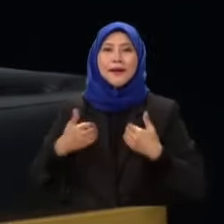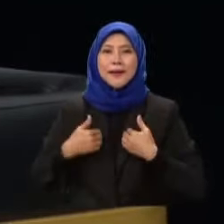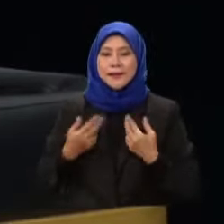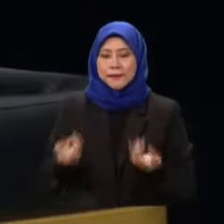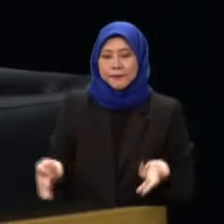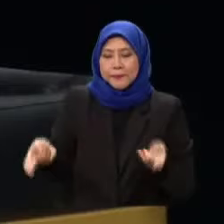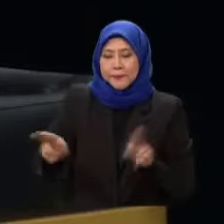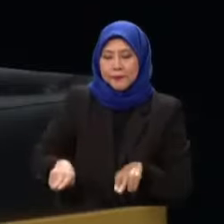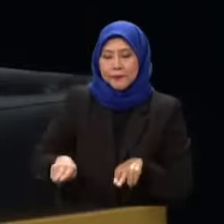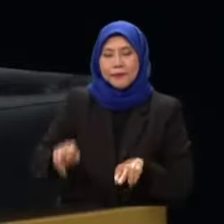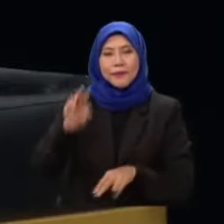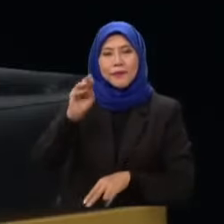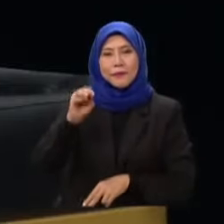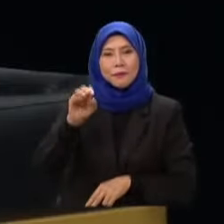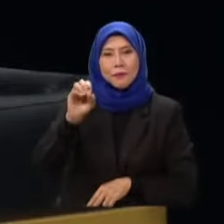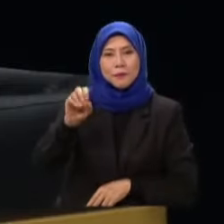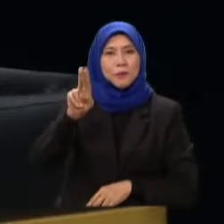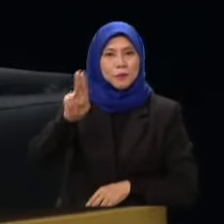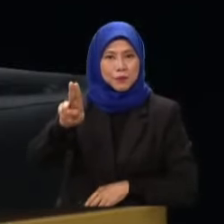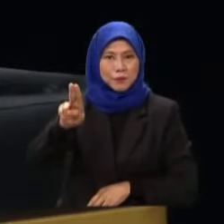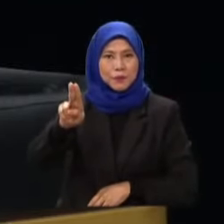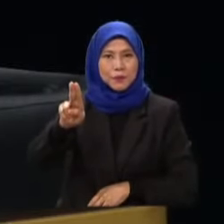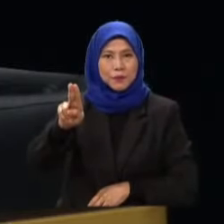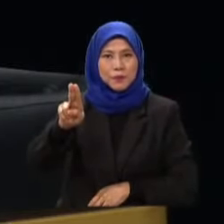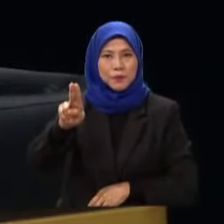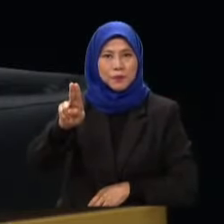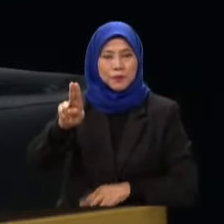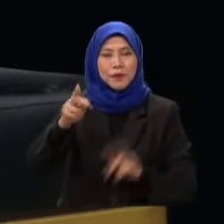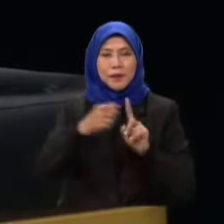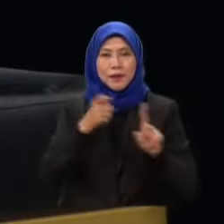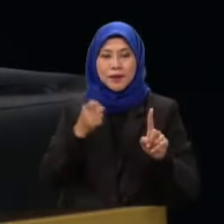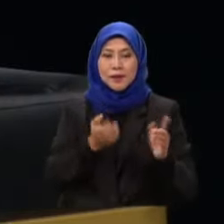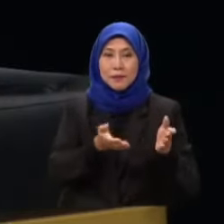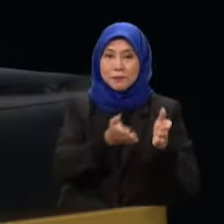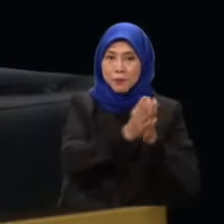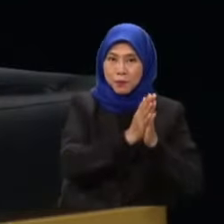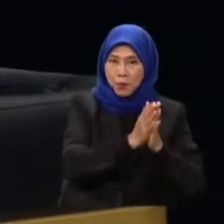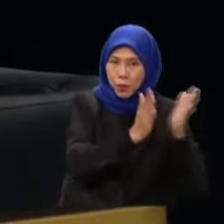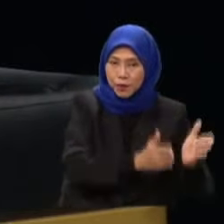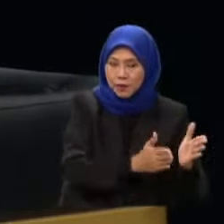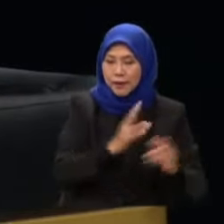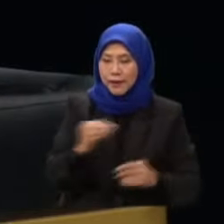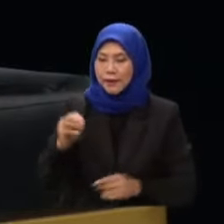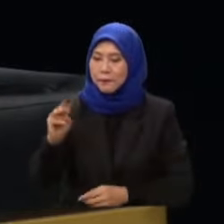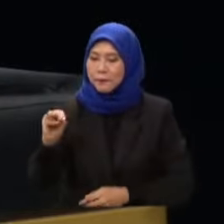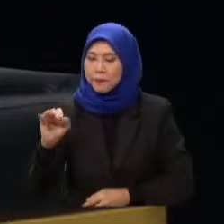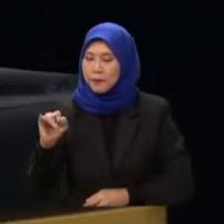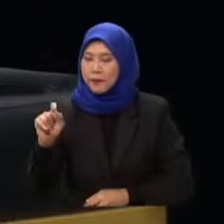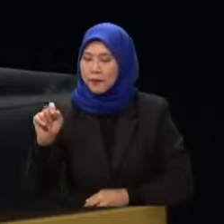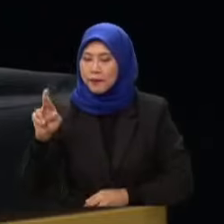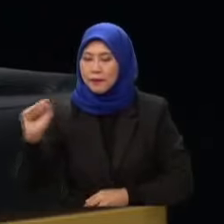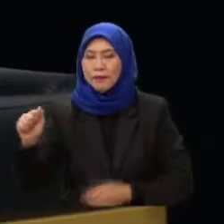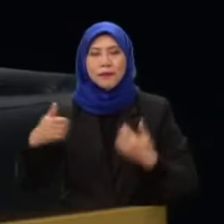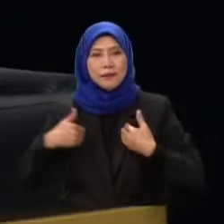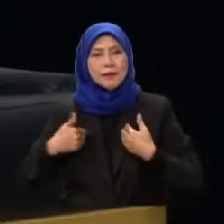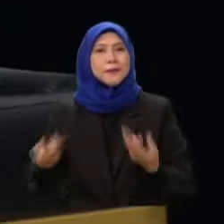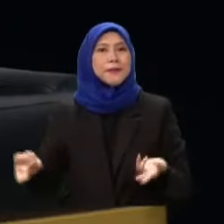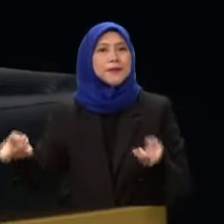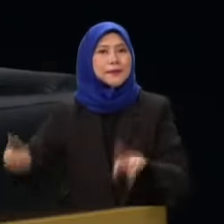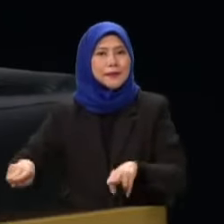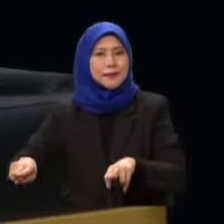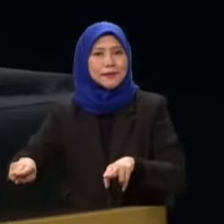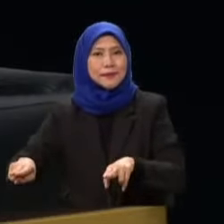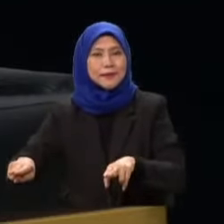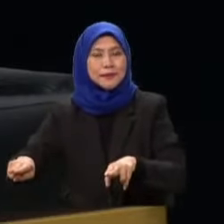Perjanjian emui perjanjian antara pihak pemohon dengan PH Mitra oke aja di ada perjanjian